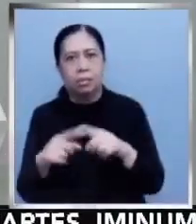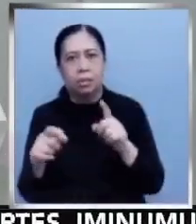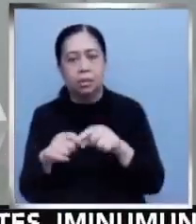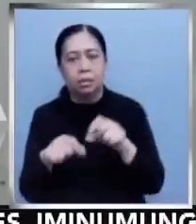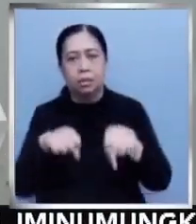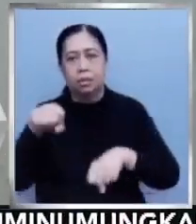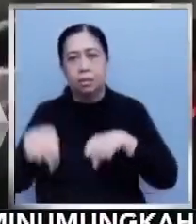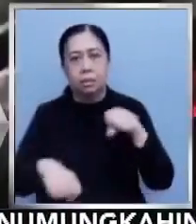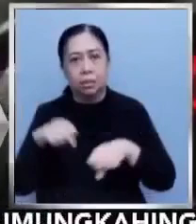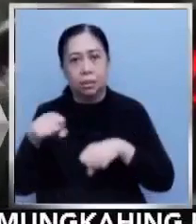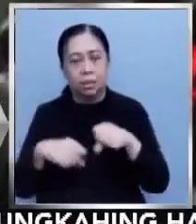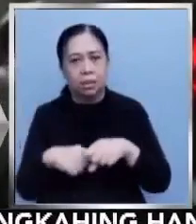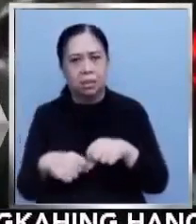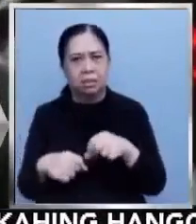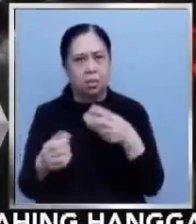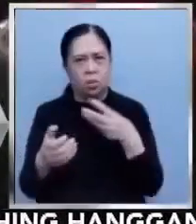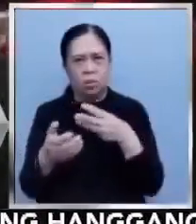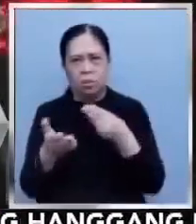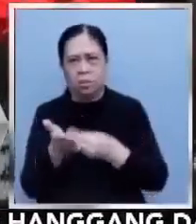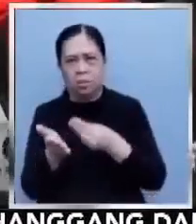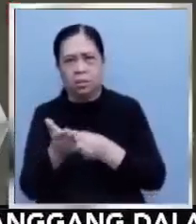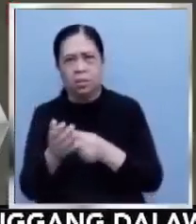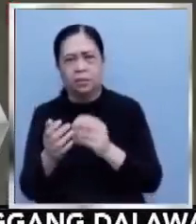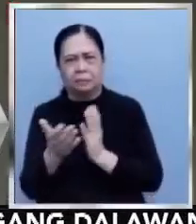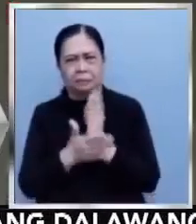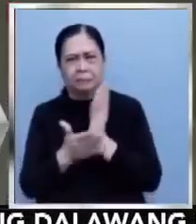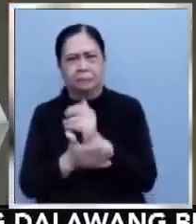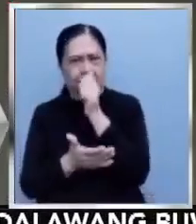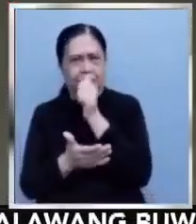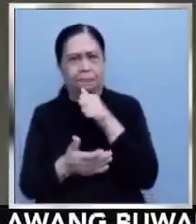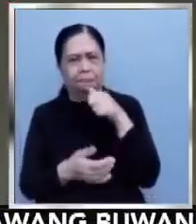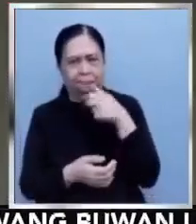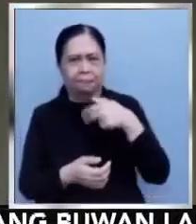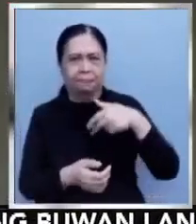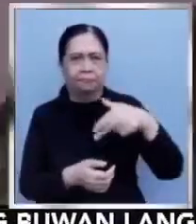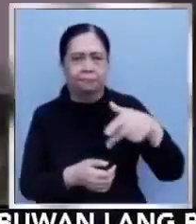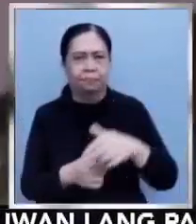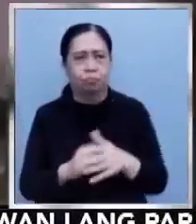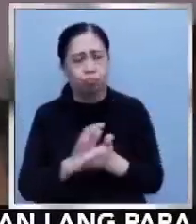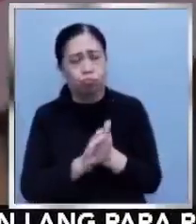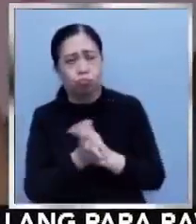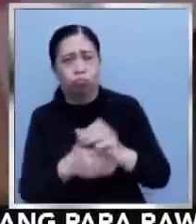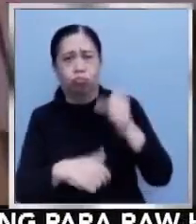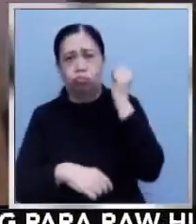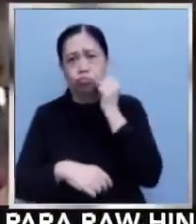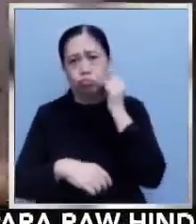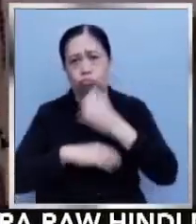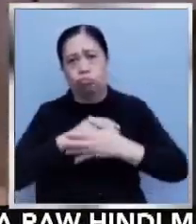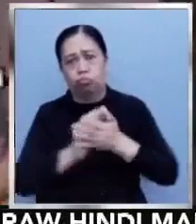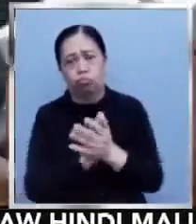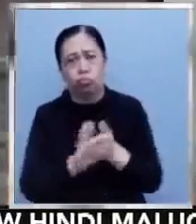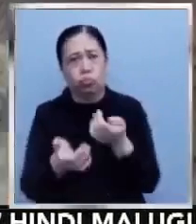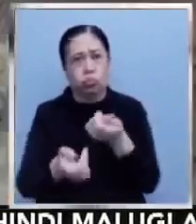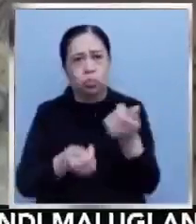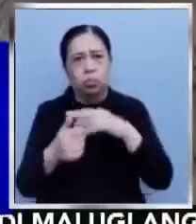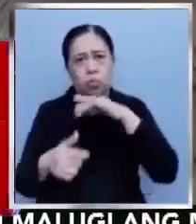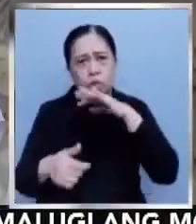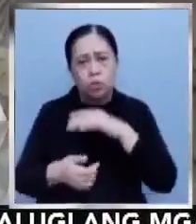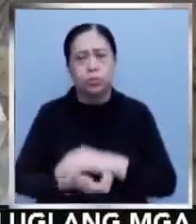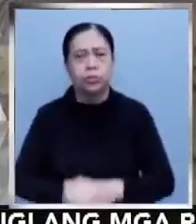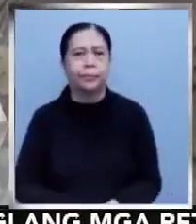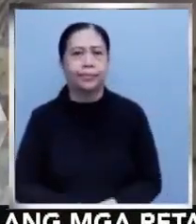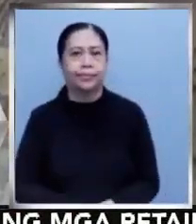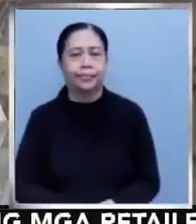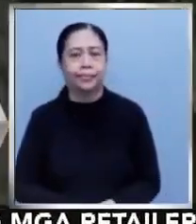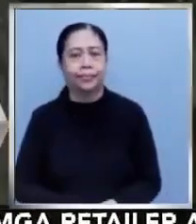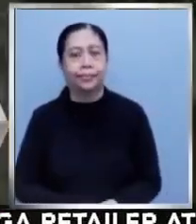dagdag gastos daw, sinusong niya ang baha. Maghugas, magsasabon para mawala yung germs. Kaya